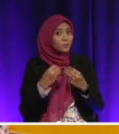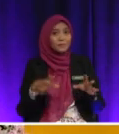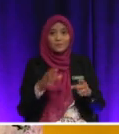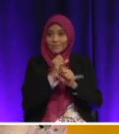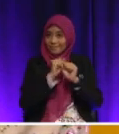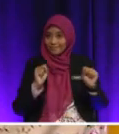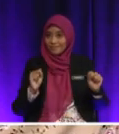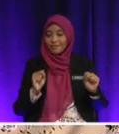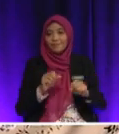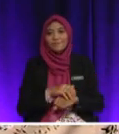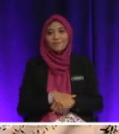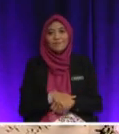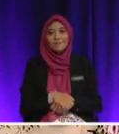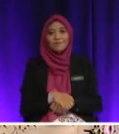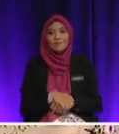berpidato